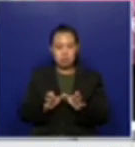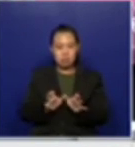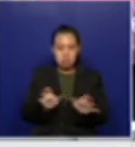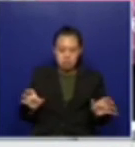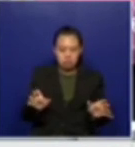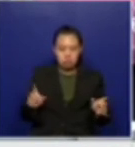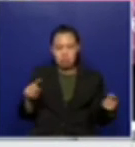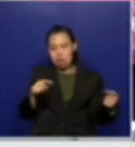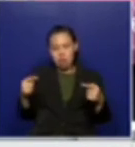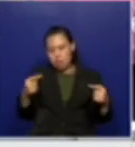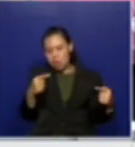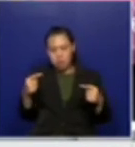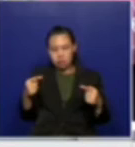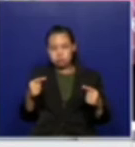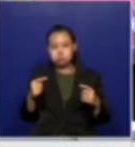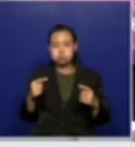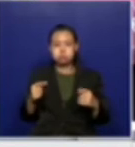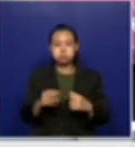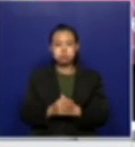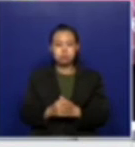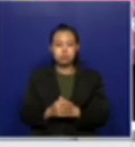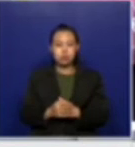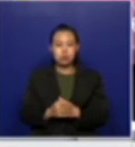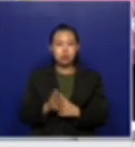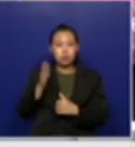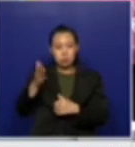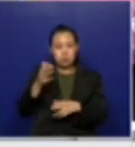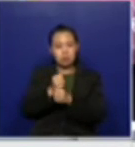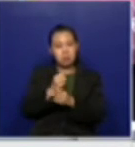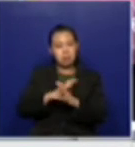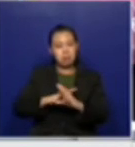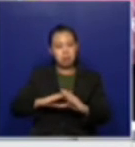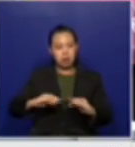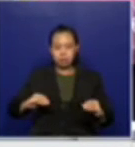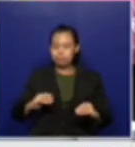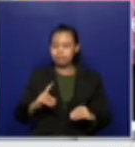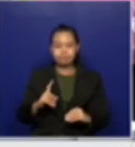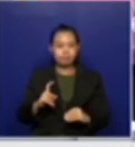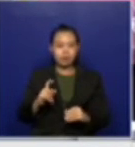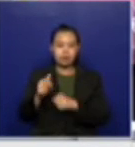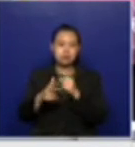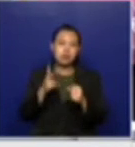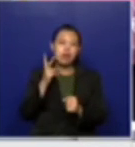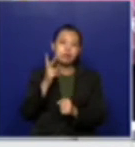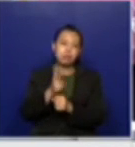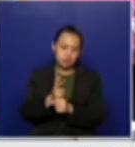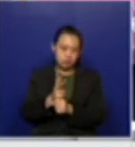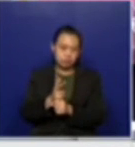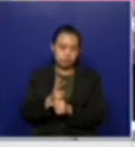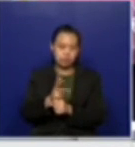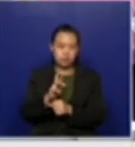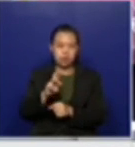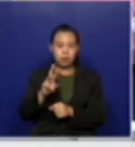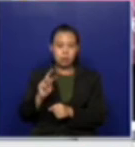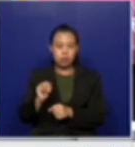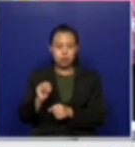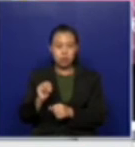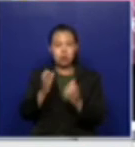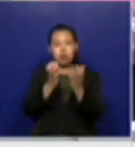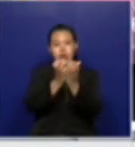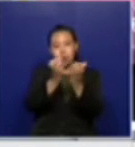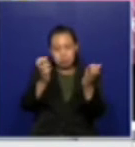าบ้านเมืองต้องสงบสุขนั้นท่านทำไม่ได้ผ่านมา3ปีหลังจากรัฐมนตรีบังคับรัฐธรรมนูญบัง